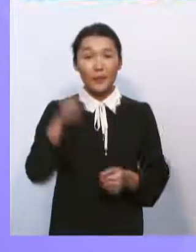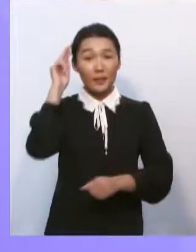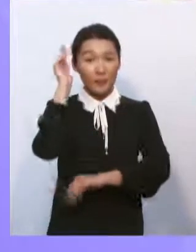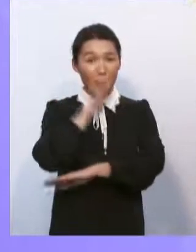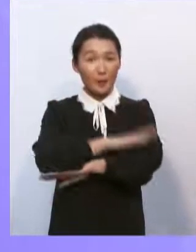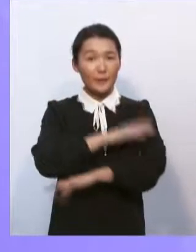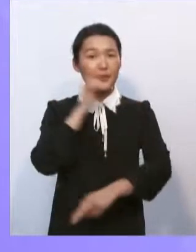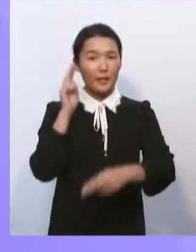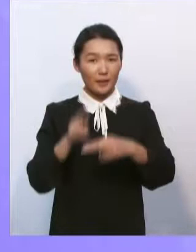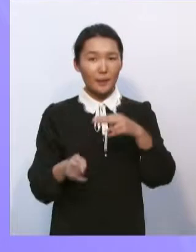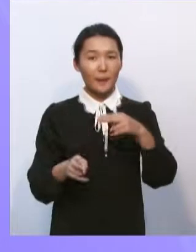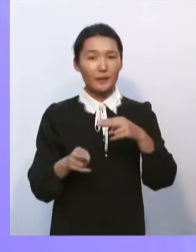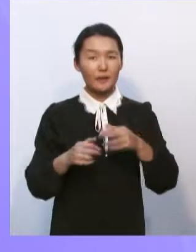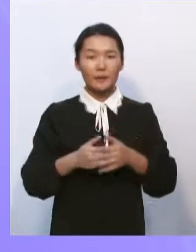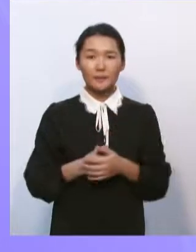сабагыбыз да аяктап баратат.